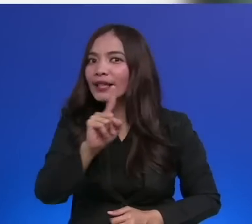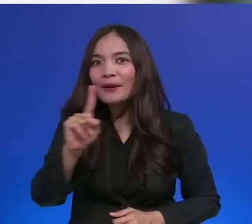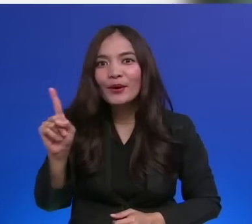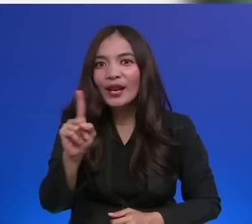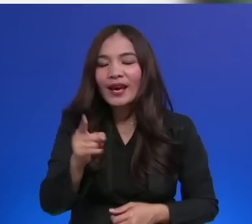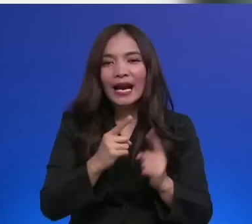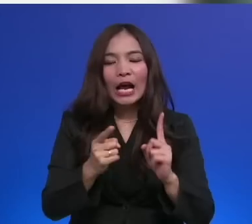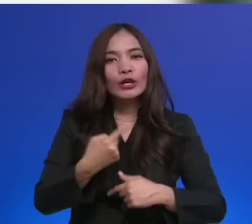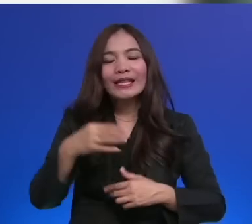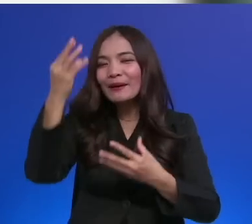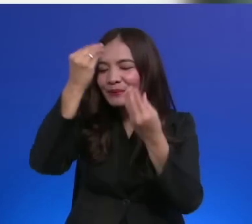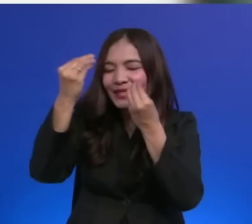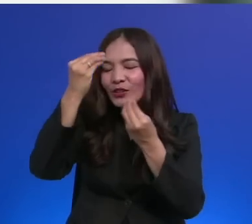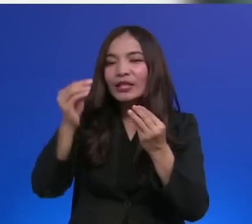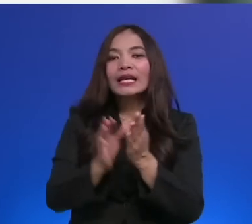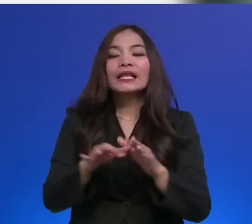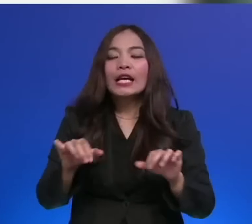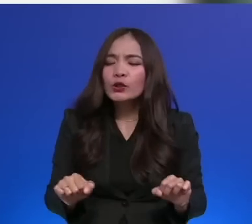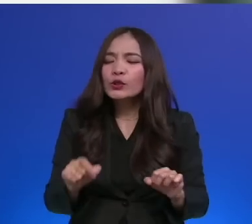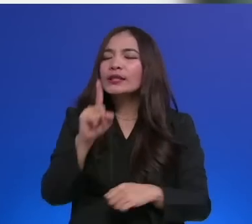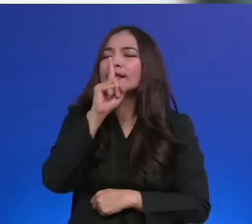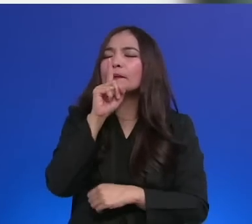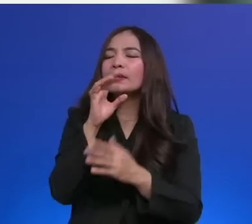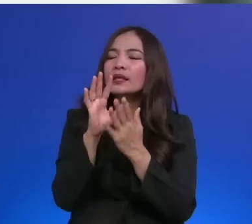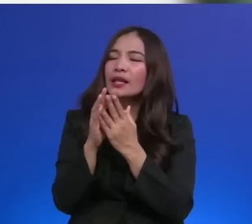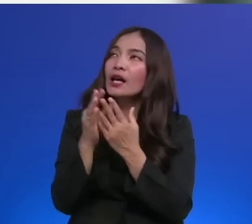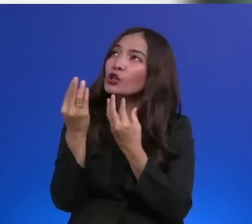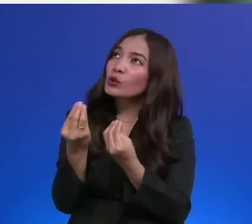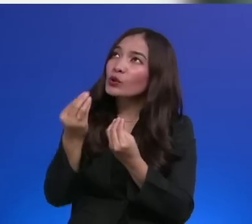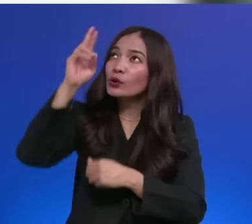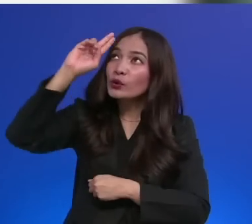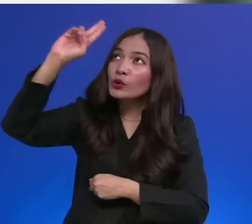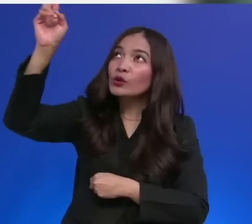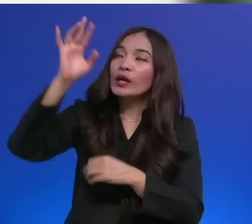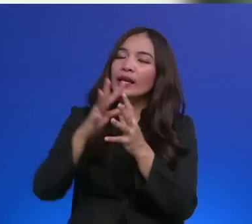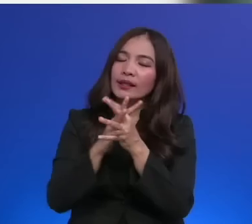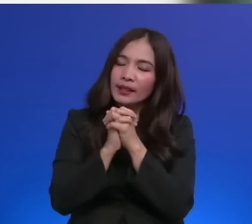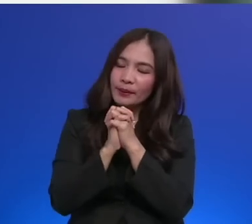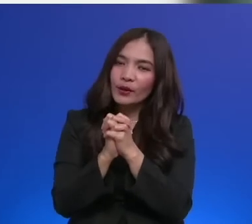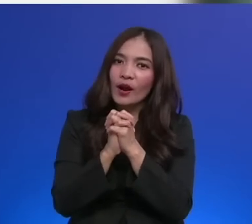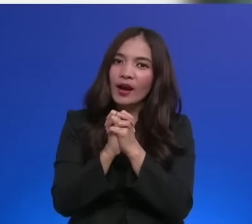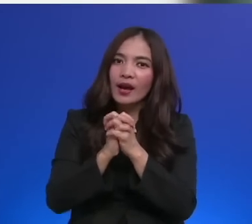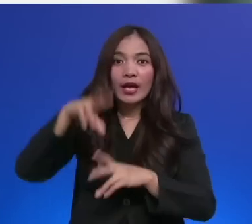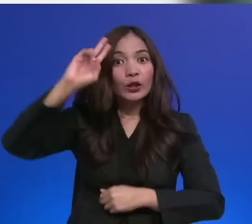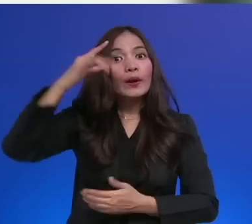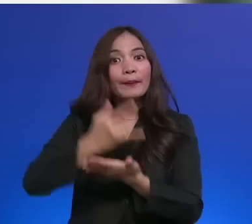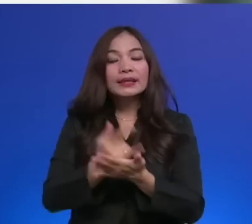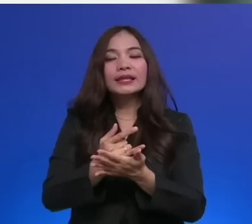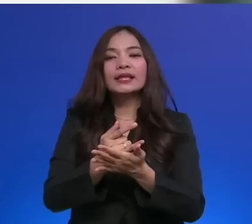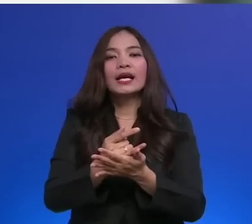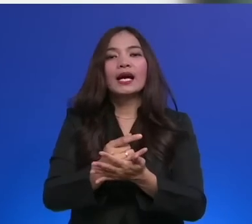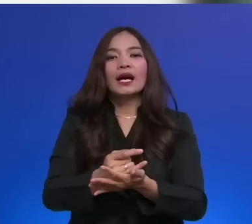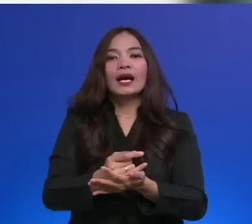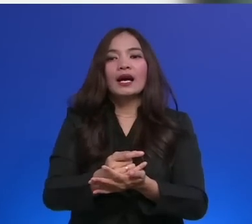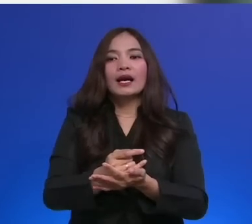Kalau kita bingung, kita duduk diam menanti-nantikan Tuhan saja. Tuhan pasti berbicara, Tuhan pasti